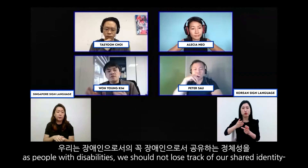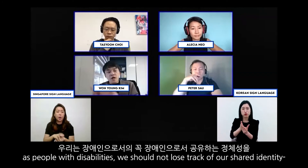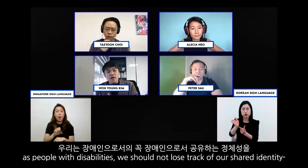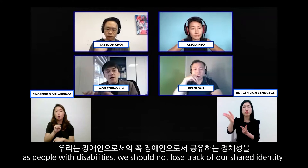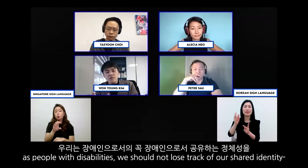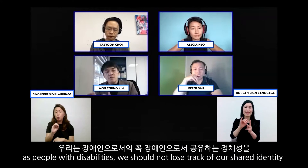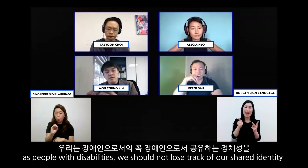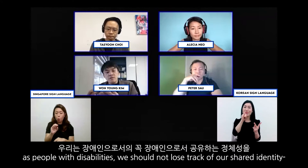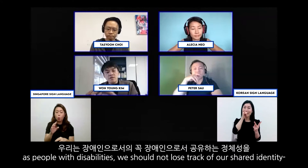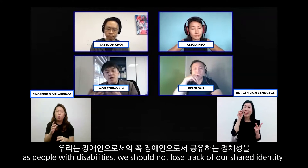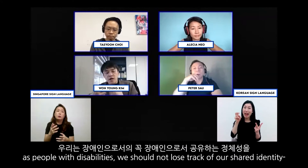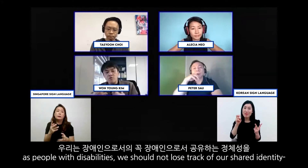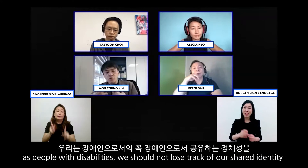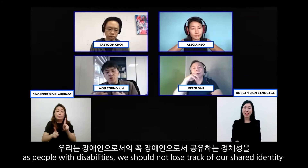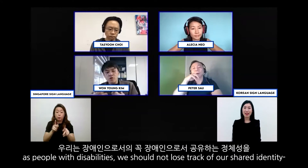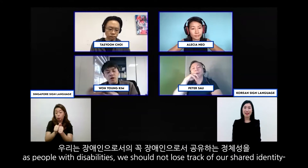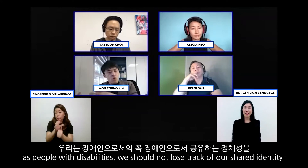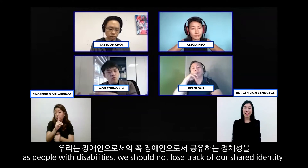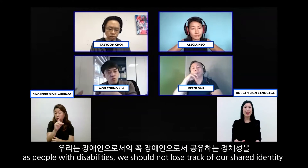우리는